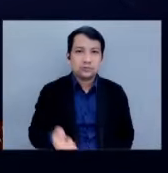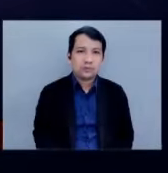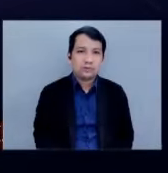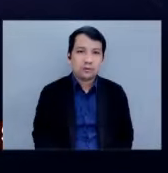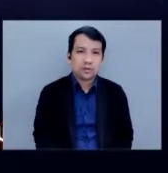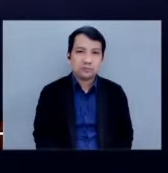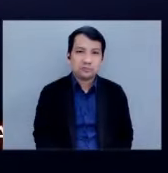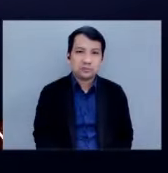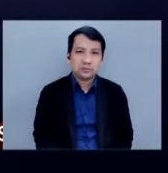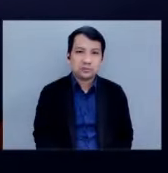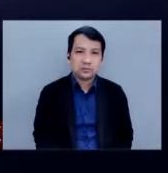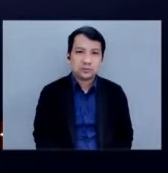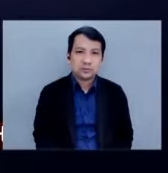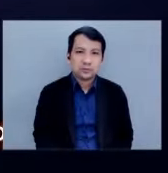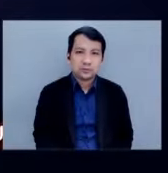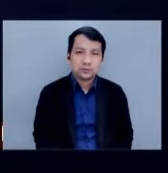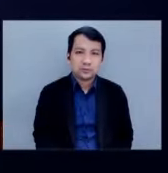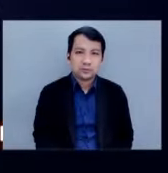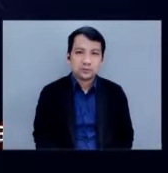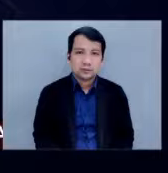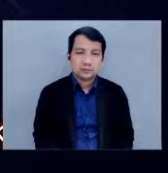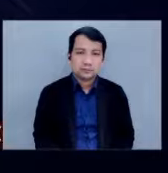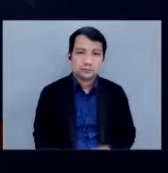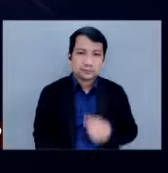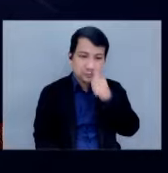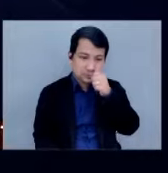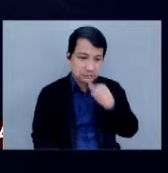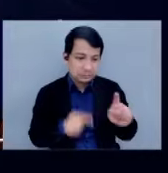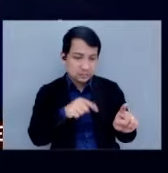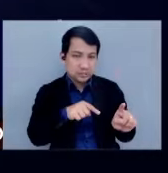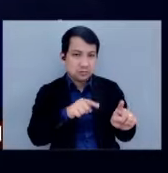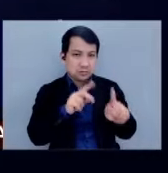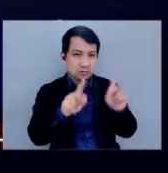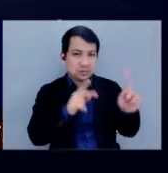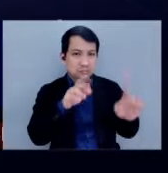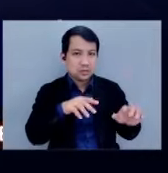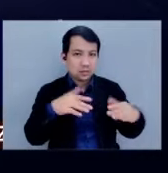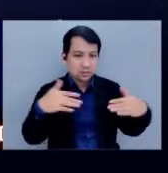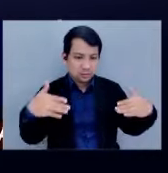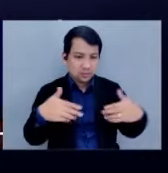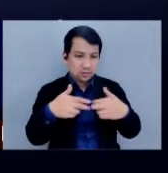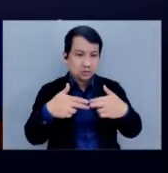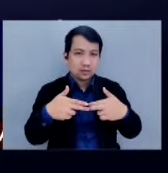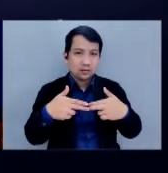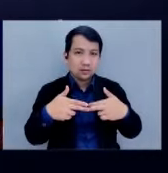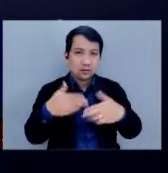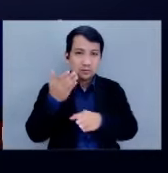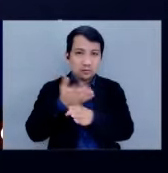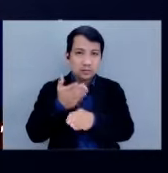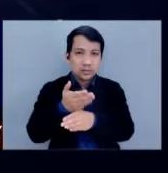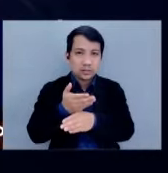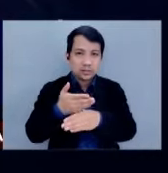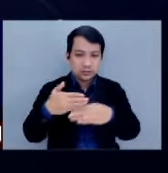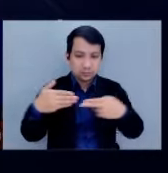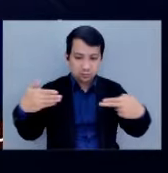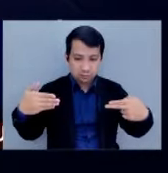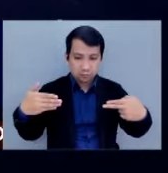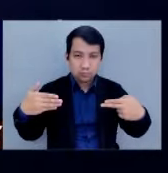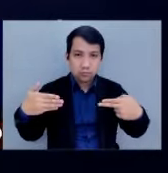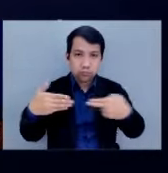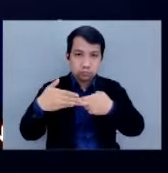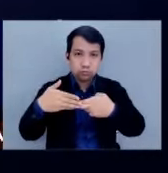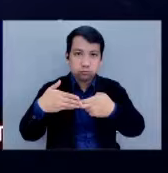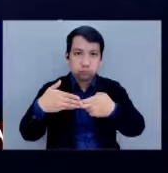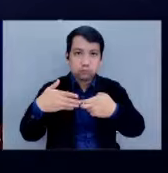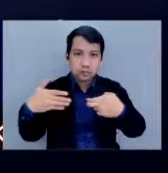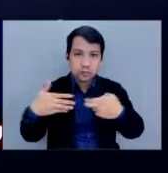Grabiha ani eh. Pinagkaguluhan ng mga tao ang nagbangga ang motorsiklo at bus sa highway ng barangay Bugo, Argao, Cebu